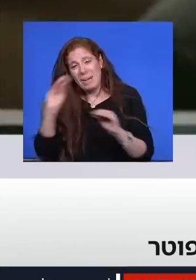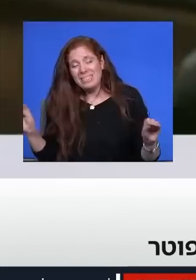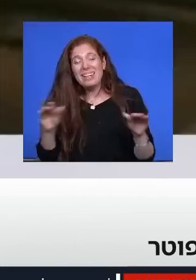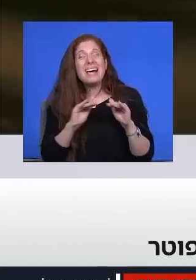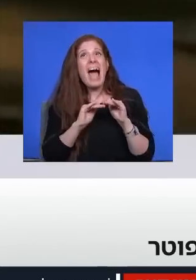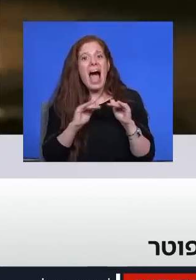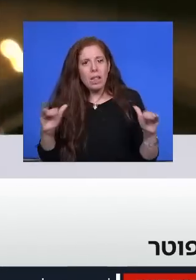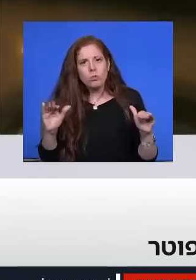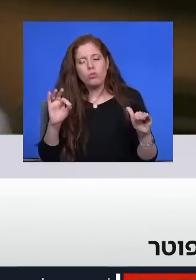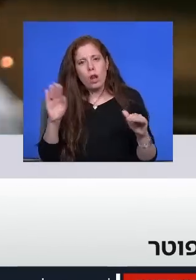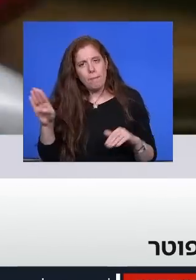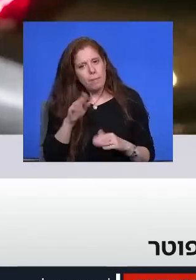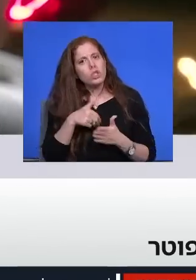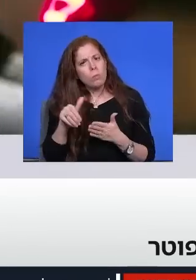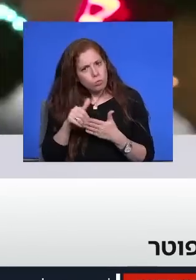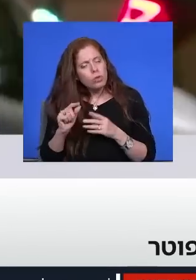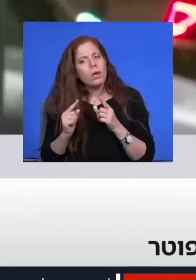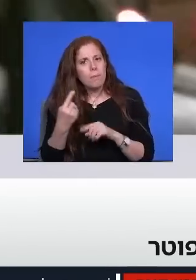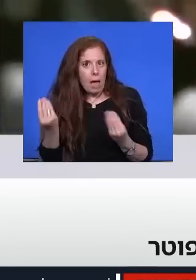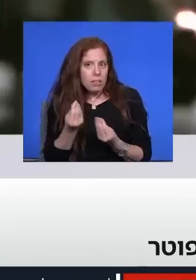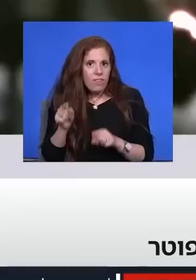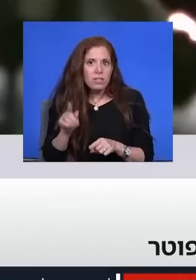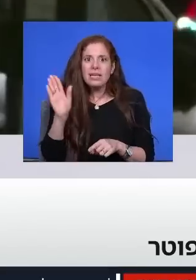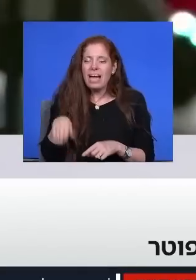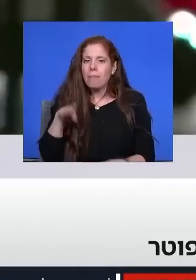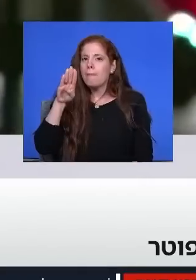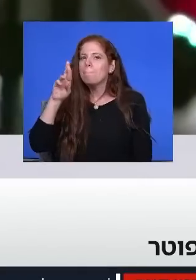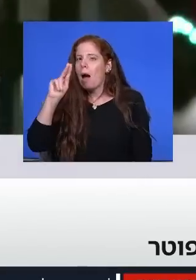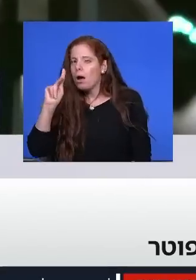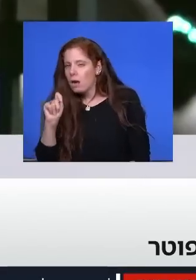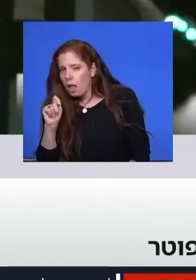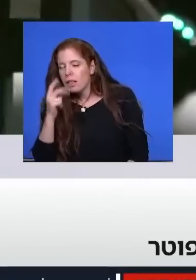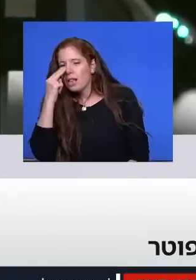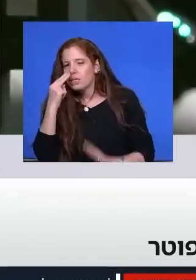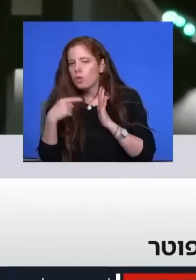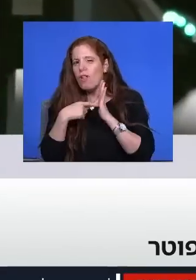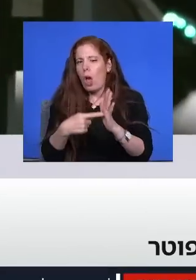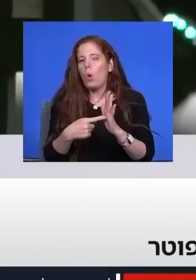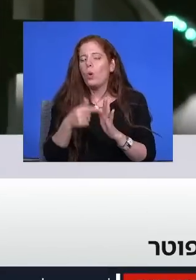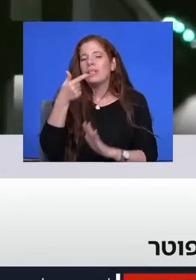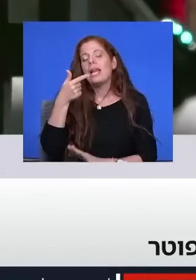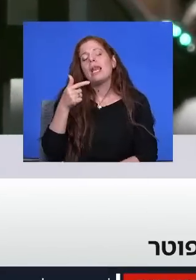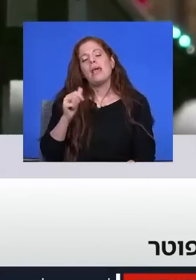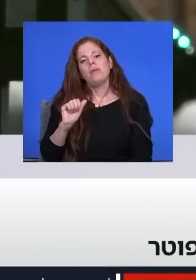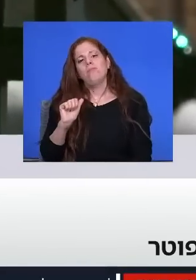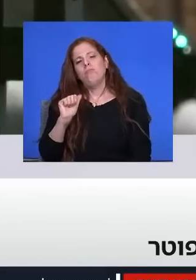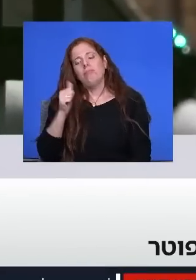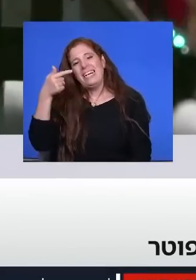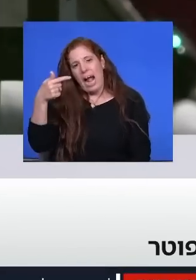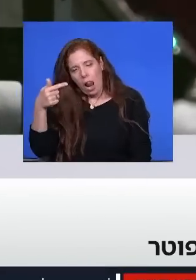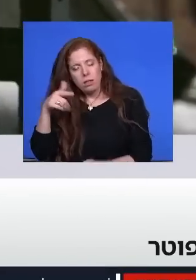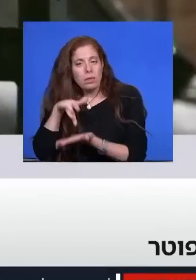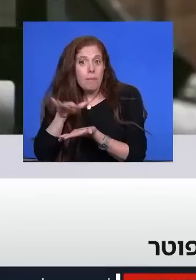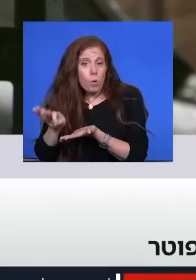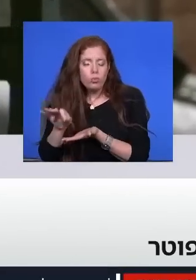נתניהו, שממשיך באירוע הזה גם עם ברקת, לנסות ככה להראות לגלנט את המקום שלו. גלנט עצמו מתעלם מהדברים